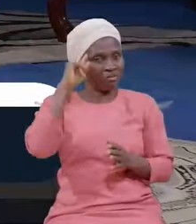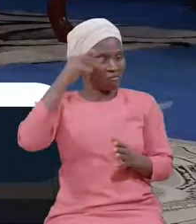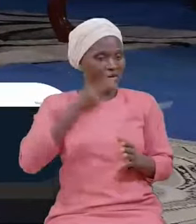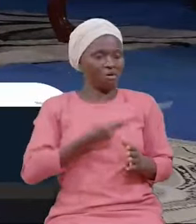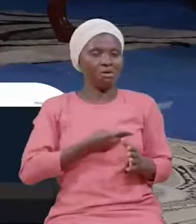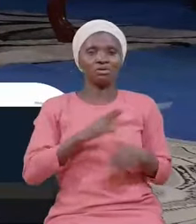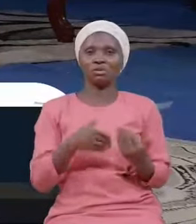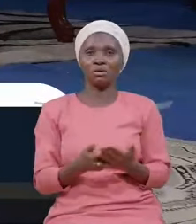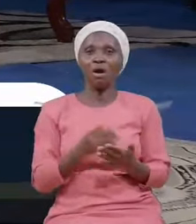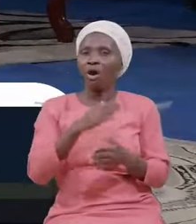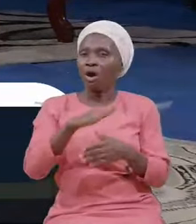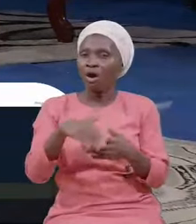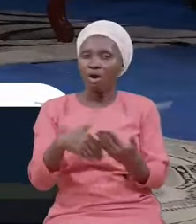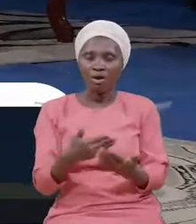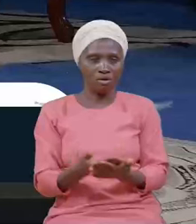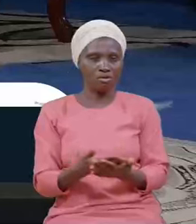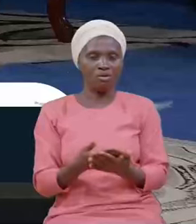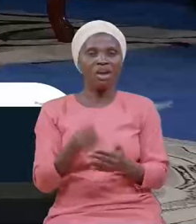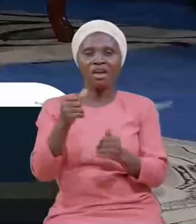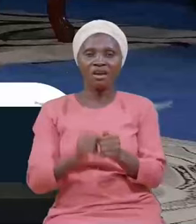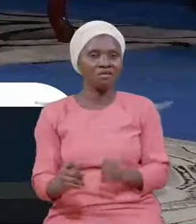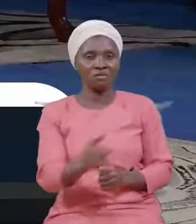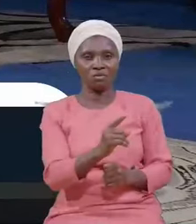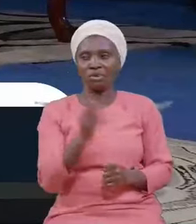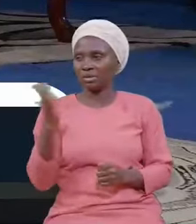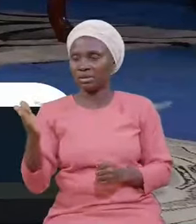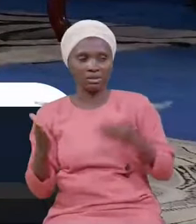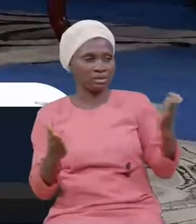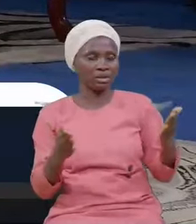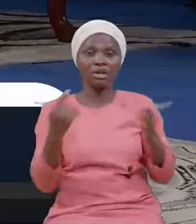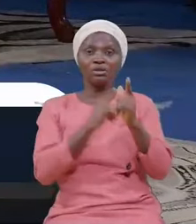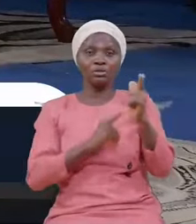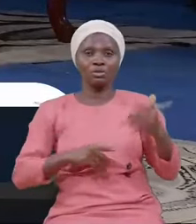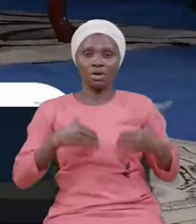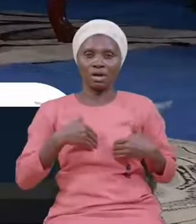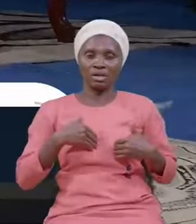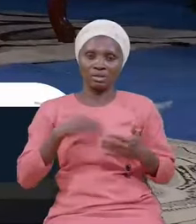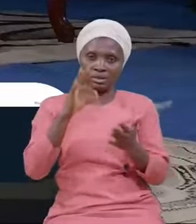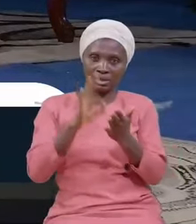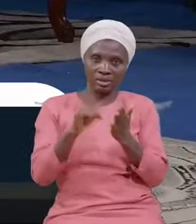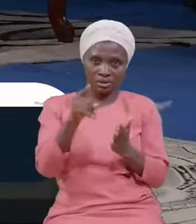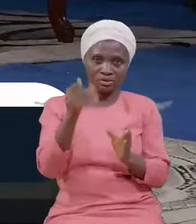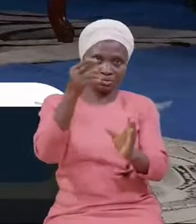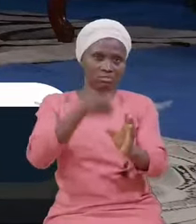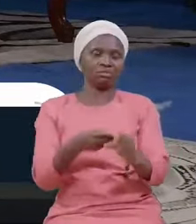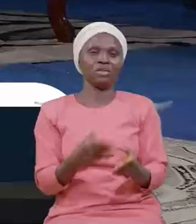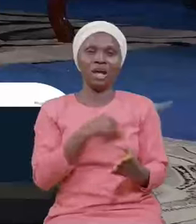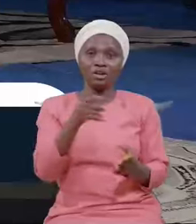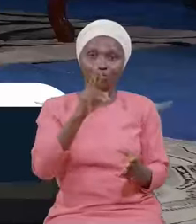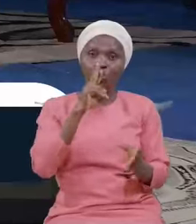tel côté à tel côté, le Seigneur t'a compté dedans. Et tu es dedans.